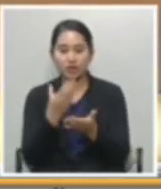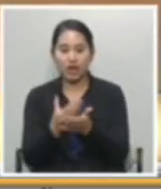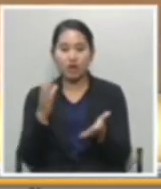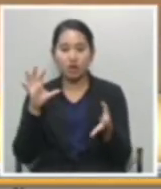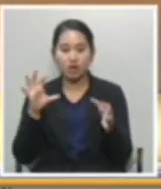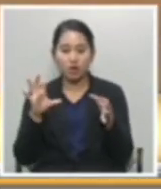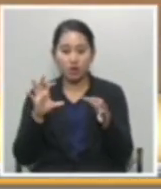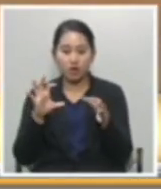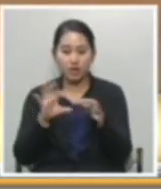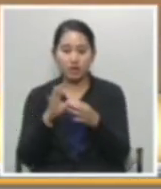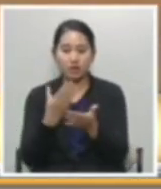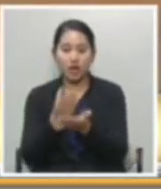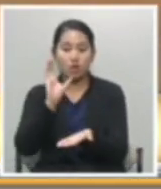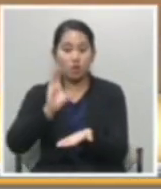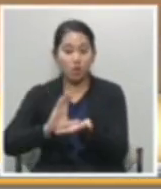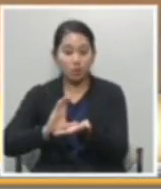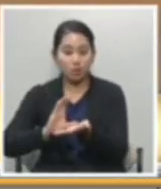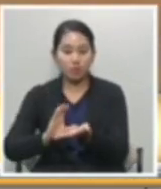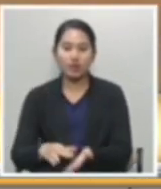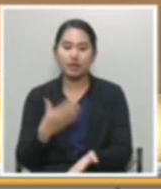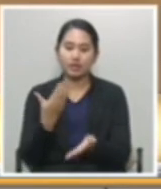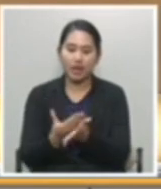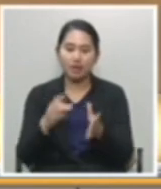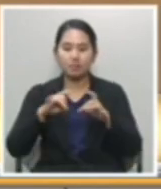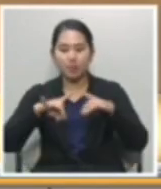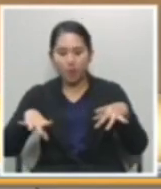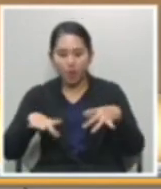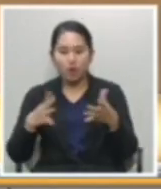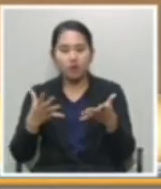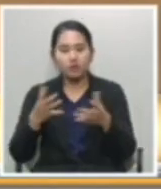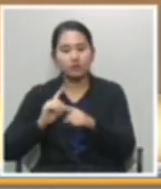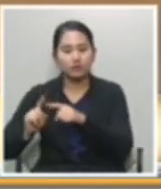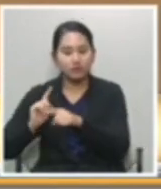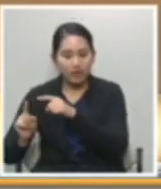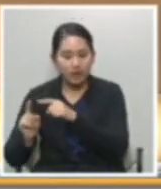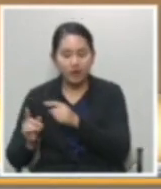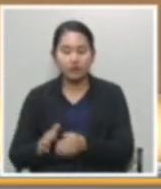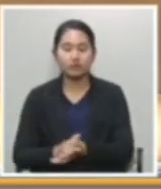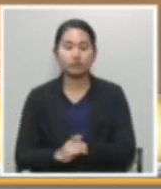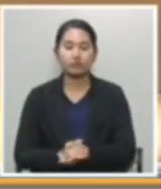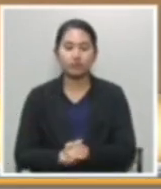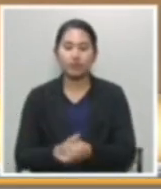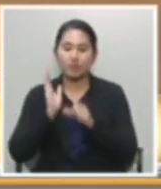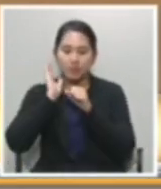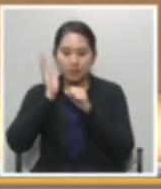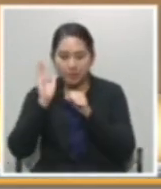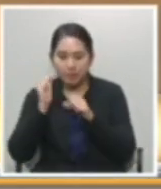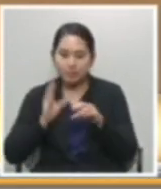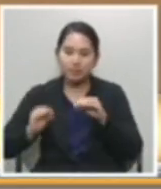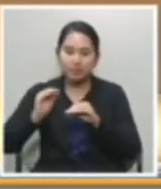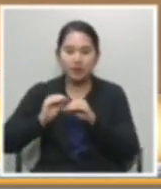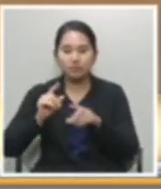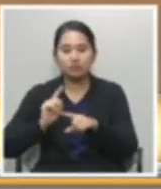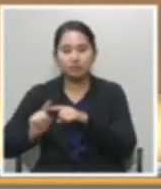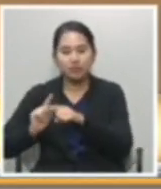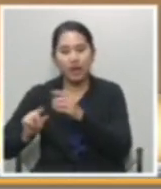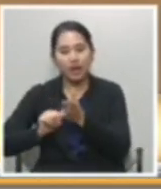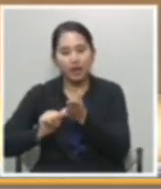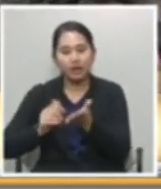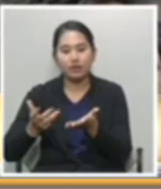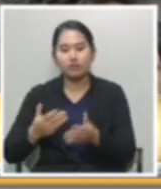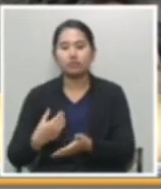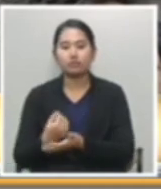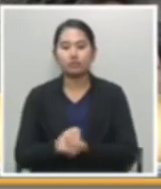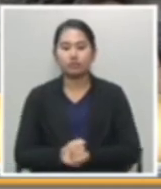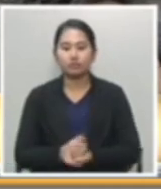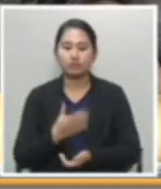ลตั้งเอาไว้มันไม่เหมาะสมมันไม่ถูกต้องตรงไหนอย่างไรผมควรจะเพิ่มเติมอย่างไรประเภทน่าจะเป็นอย่างนี้นะครับ ผม